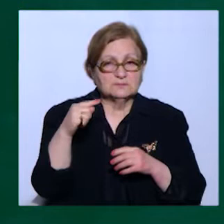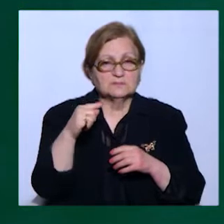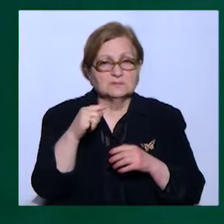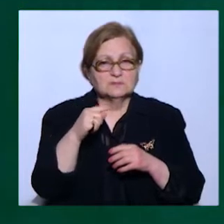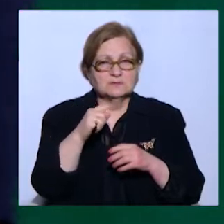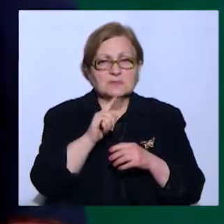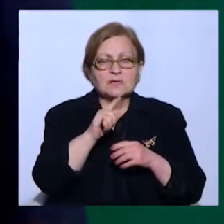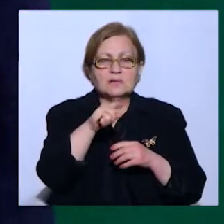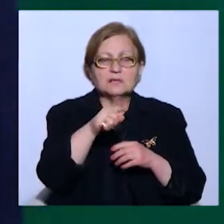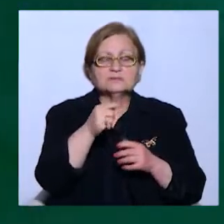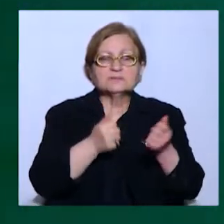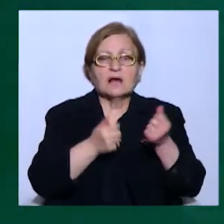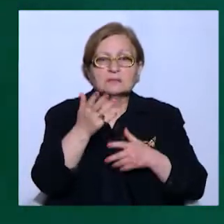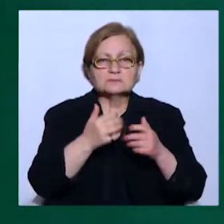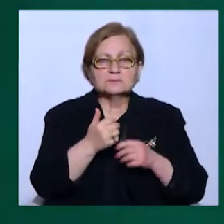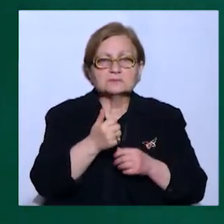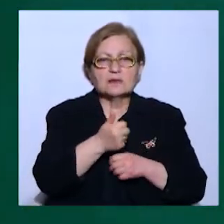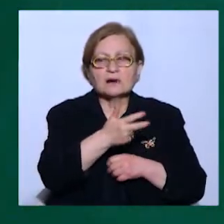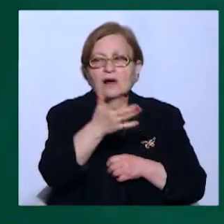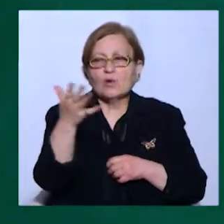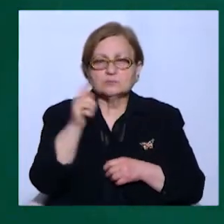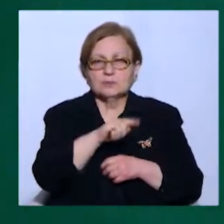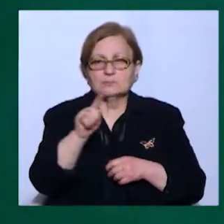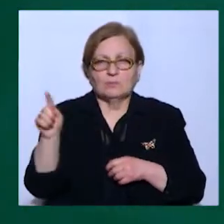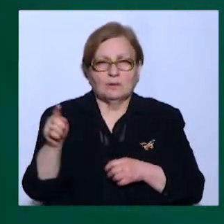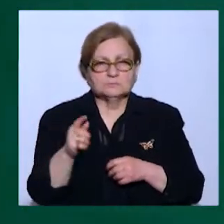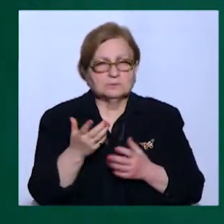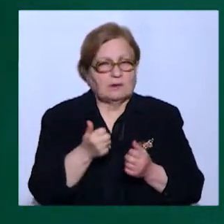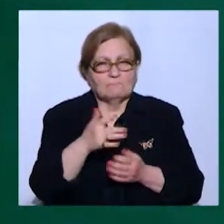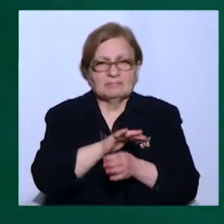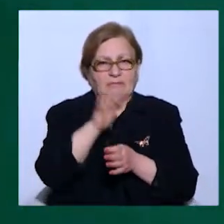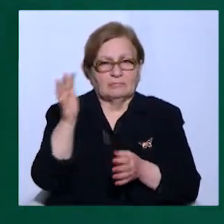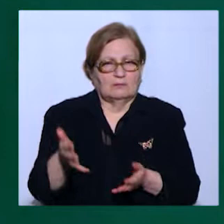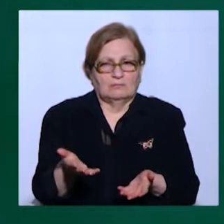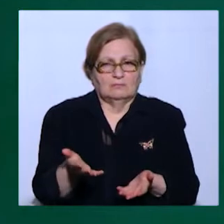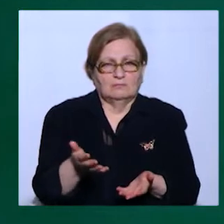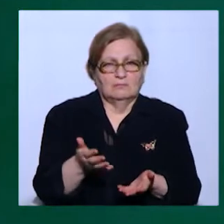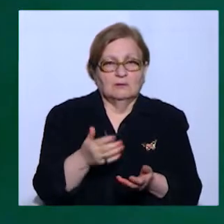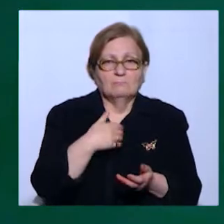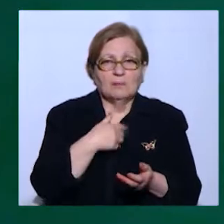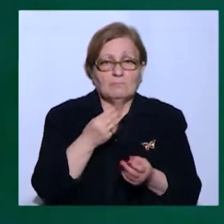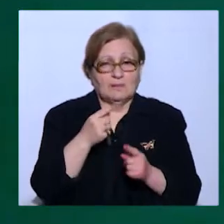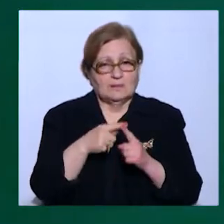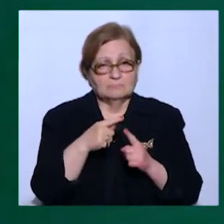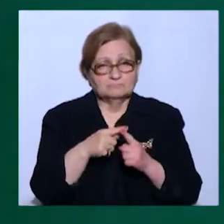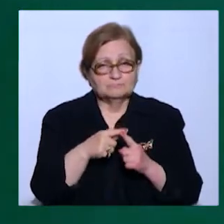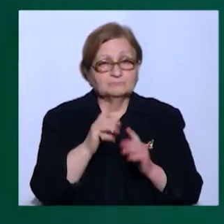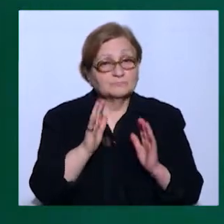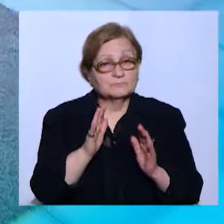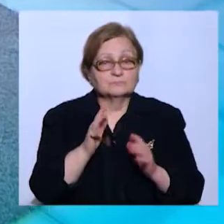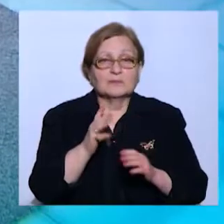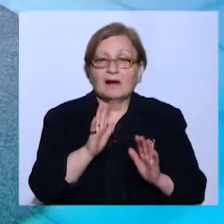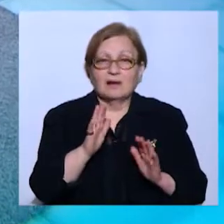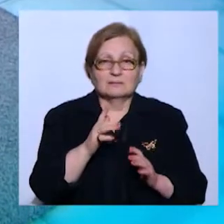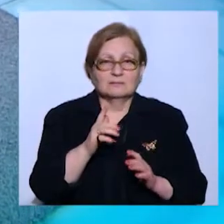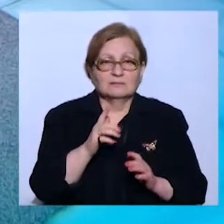აღწეს რაოდენობას. მე როგორც მათემატიკის მასწავლებელი და არახლად როგორც მათემატიკის